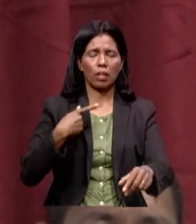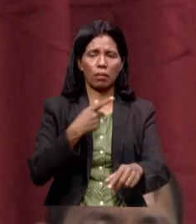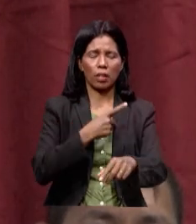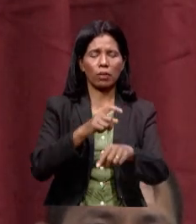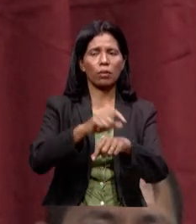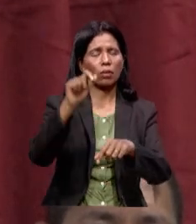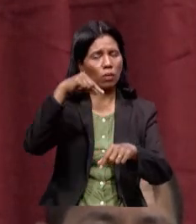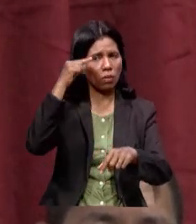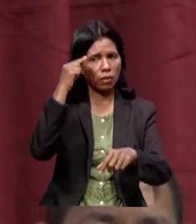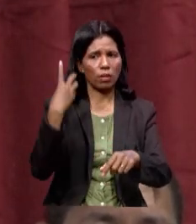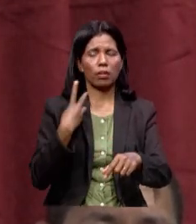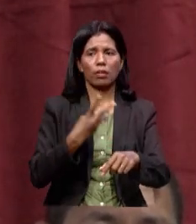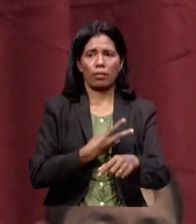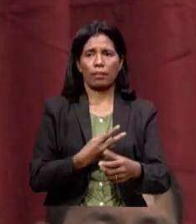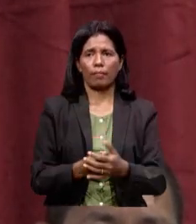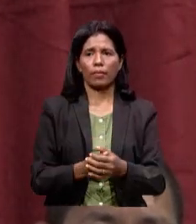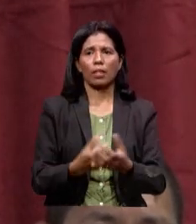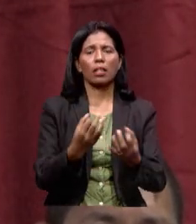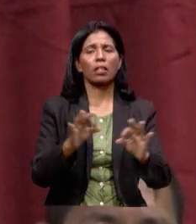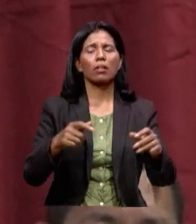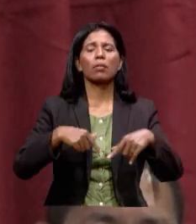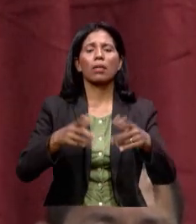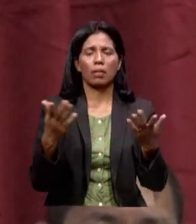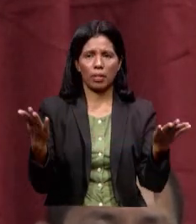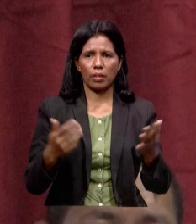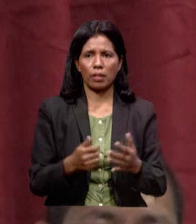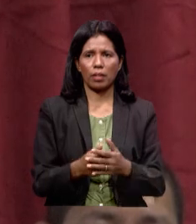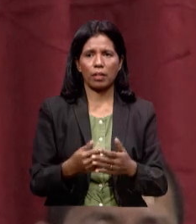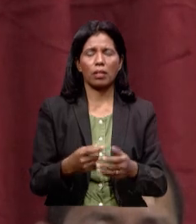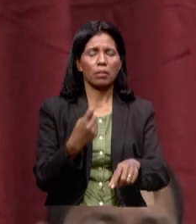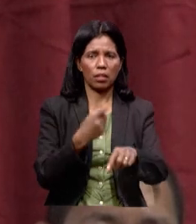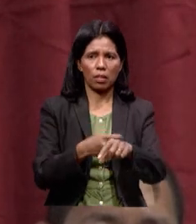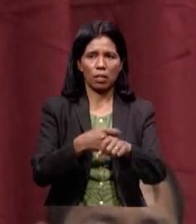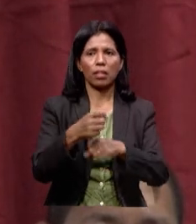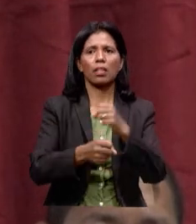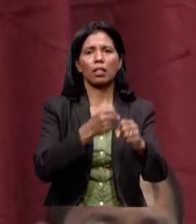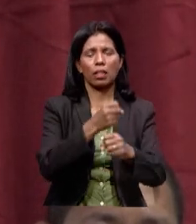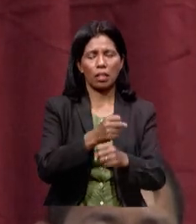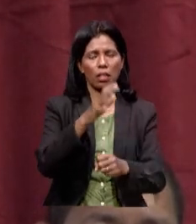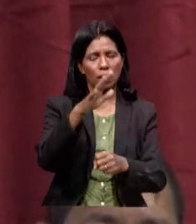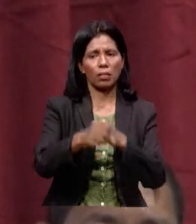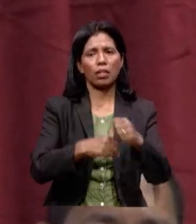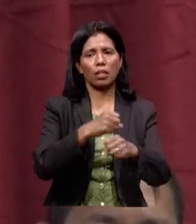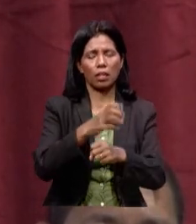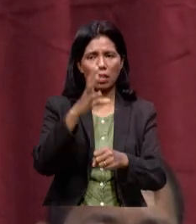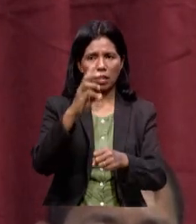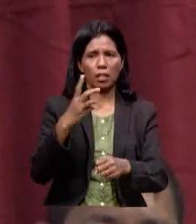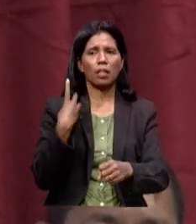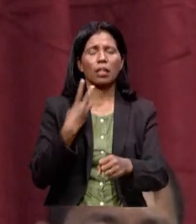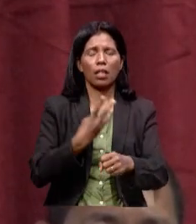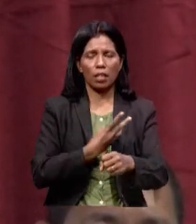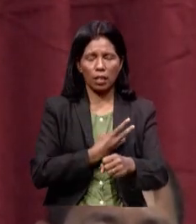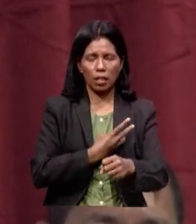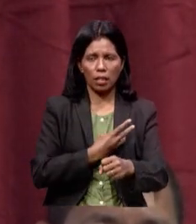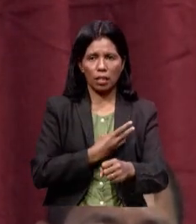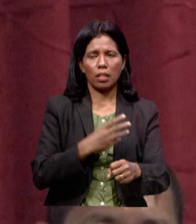asur, laliwa ema 200 pessoas. Resto itu kembali. Memos temporal, ina lima, ina men, ina hira, fila, fila. Ita ni avance lolos,